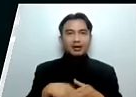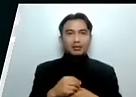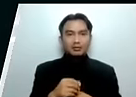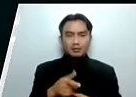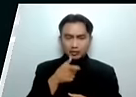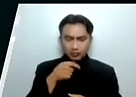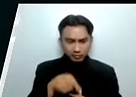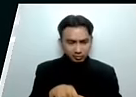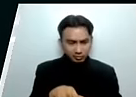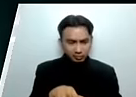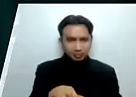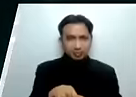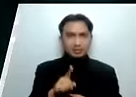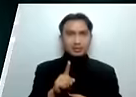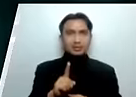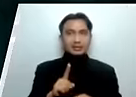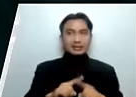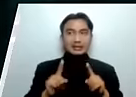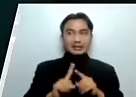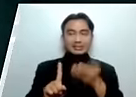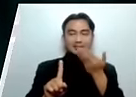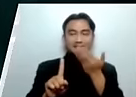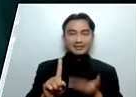Este, ibang babae ang lumabas.